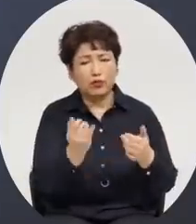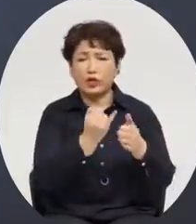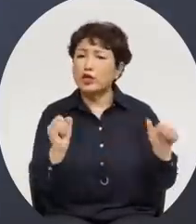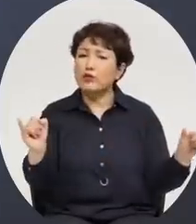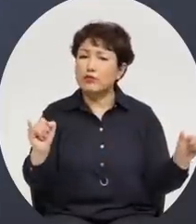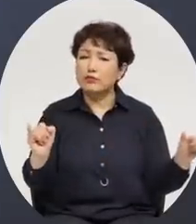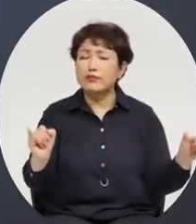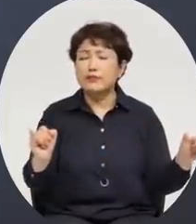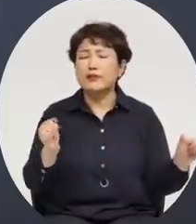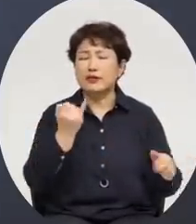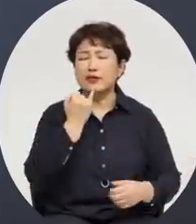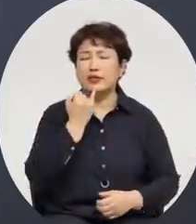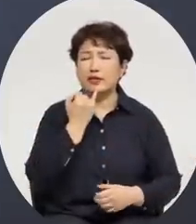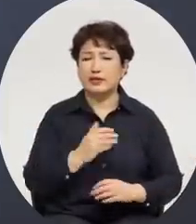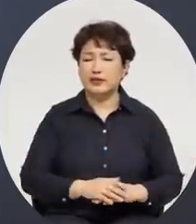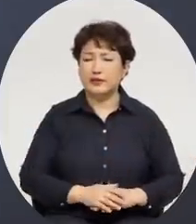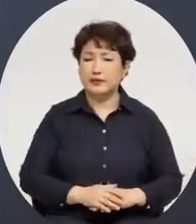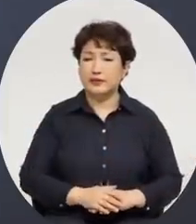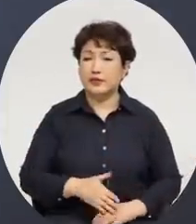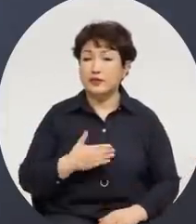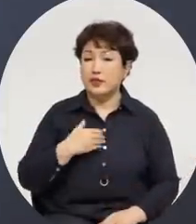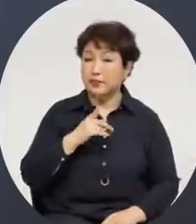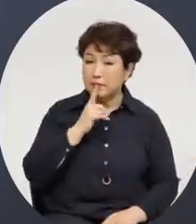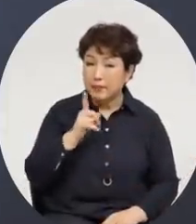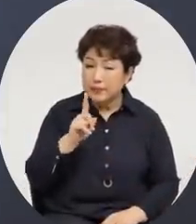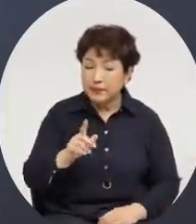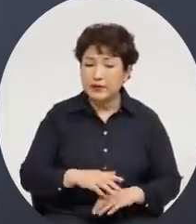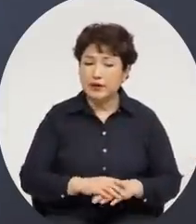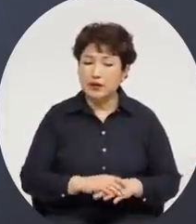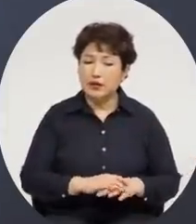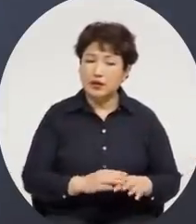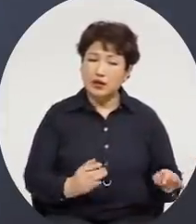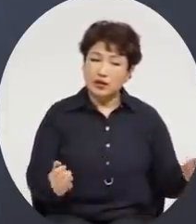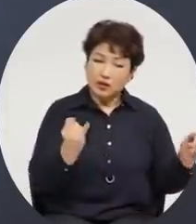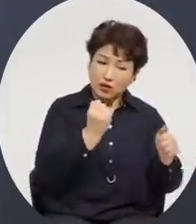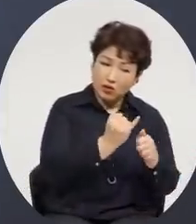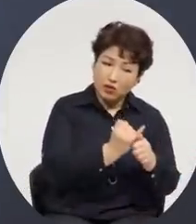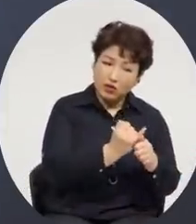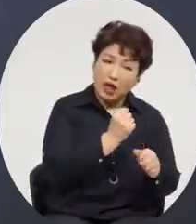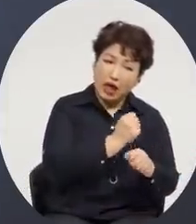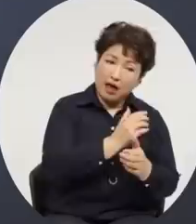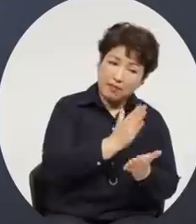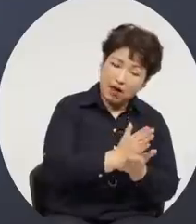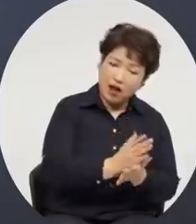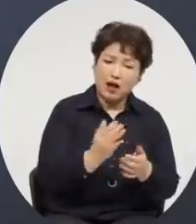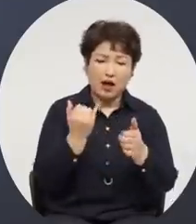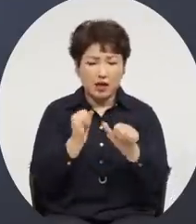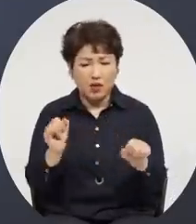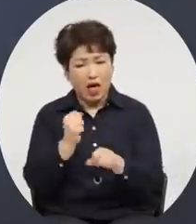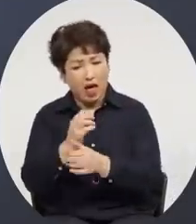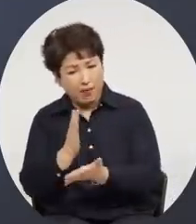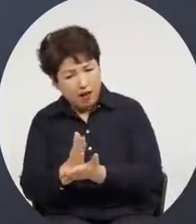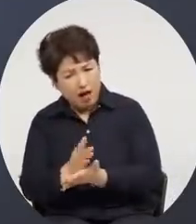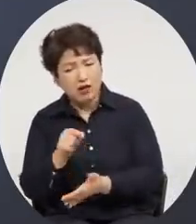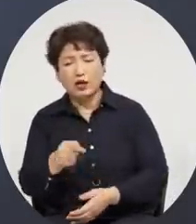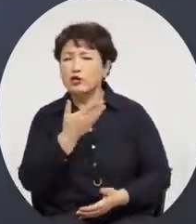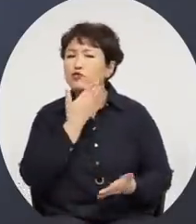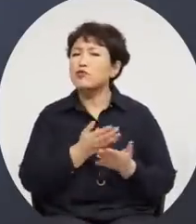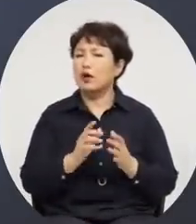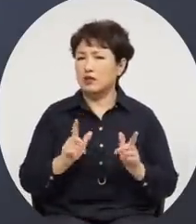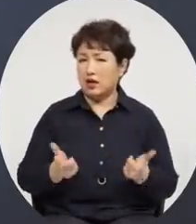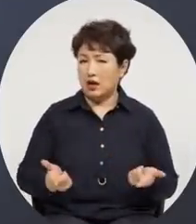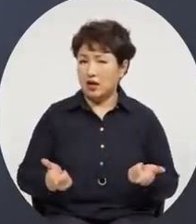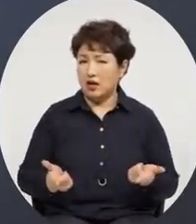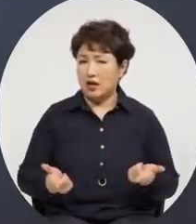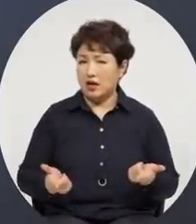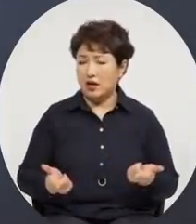거예요. 그러니까 이제 내가 말하는 거는 결혼하냐 안 하냐 이혼하냐 저는 이런 거는 별로 중요 안 하다. 어떻게